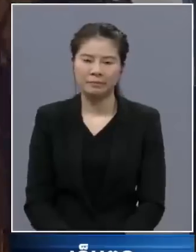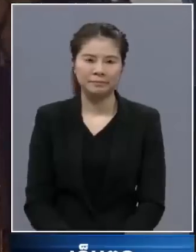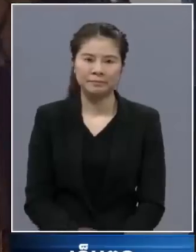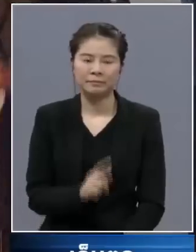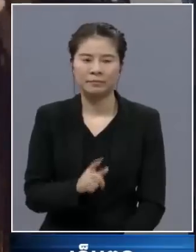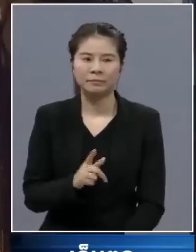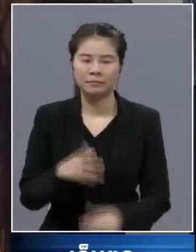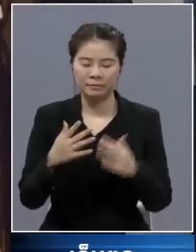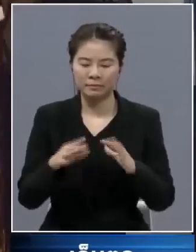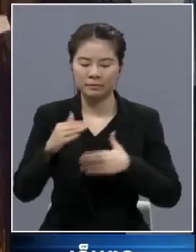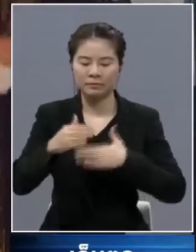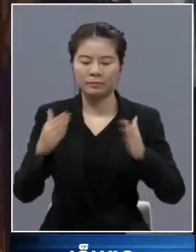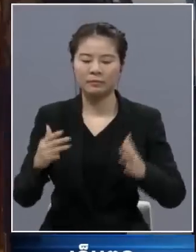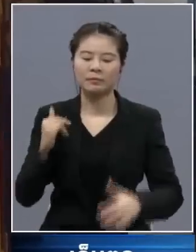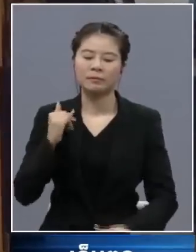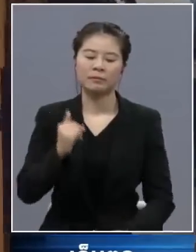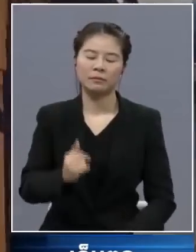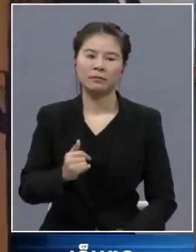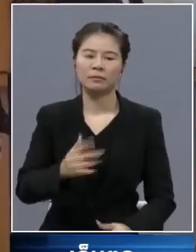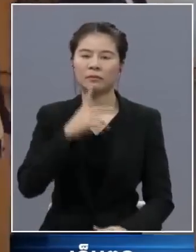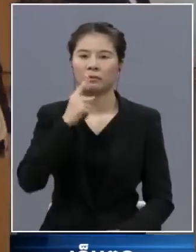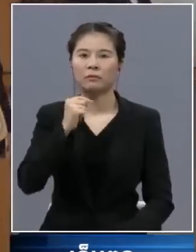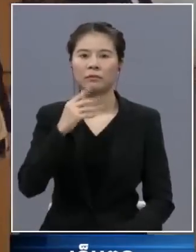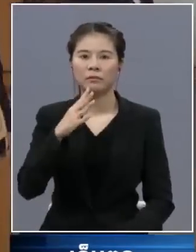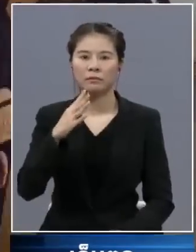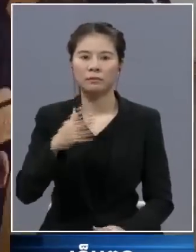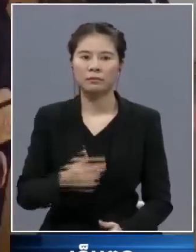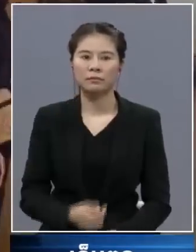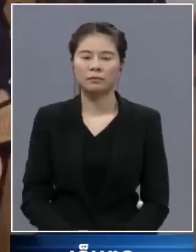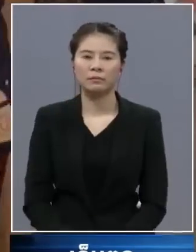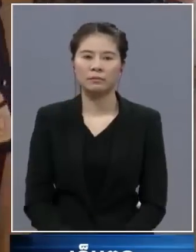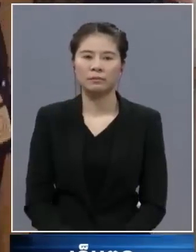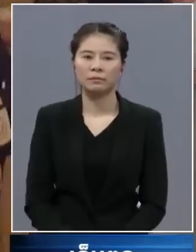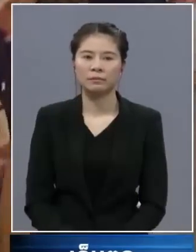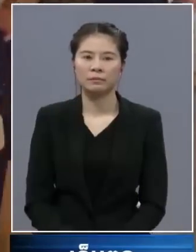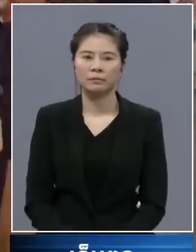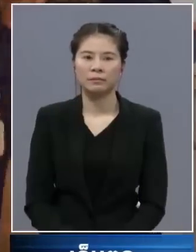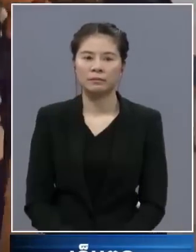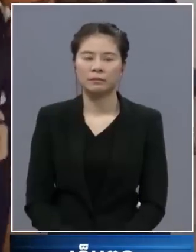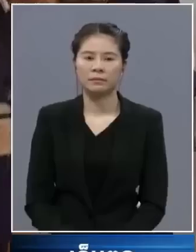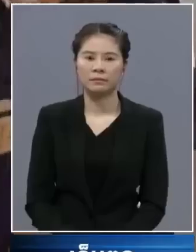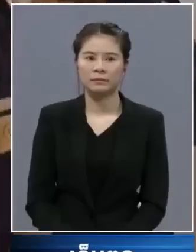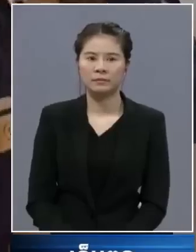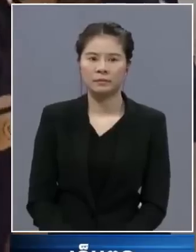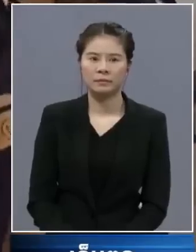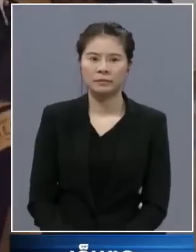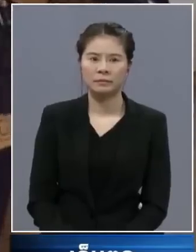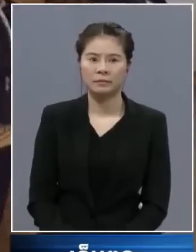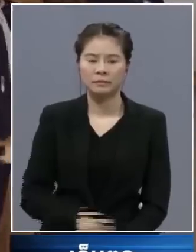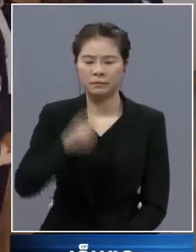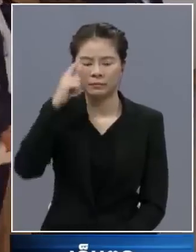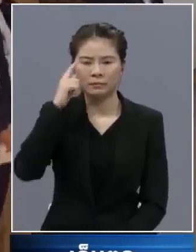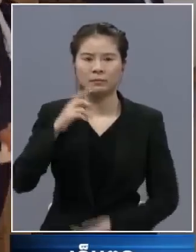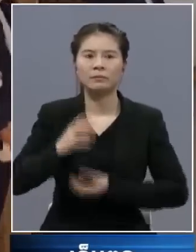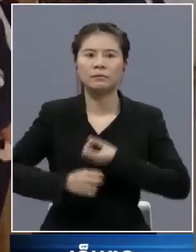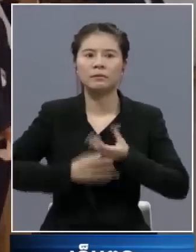ไปยังห้องรับรองภายในก็คือไม่ตอบคำถามในเรื่องนี ้นะครับก็เป็นอีกประเด็นหนึ่งที่ไม่ได้มีความเห็นอย่างไ ร นะ